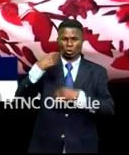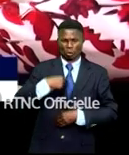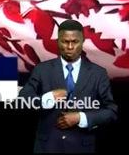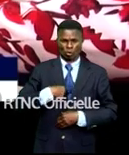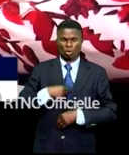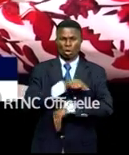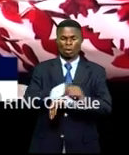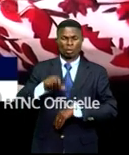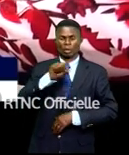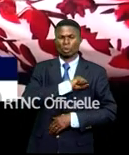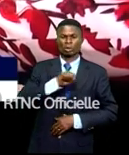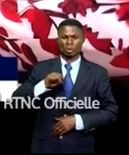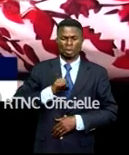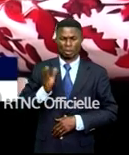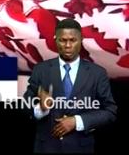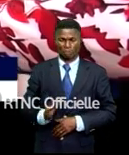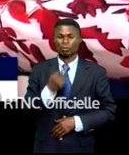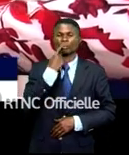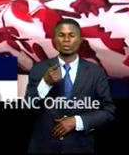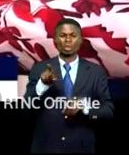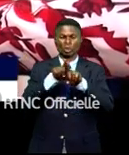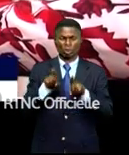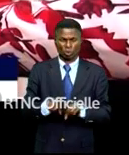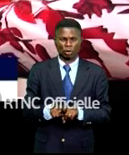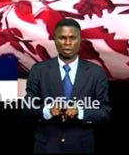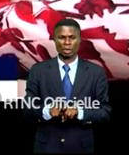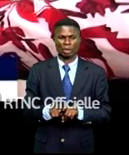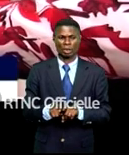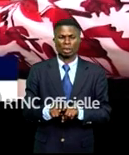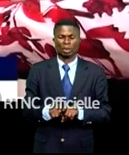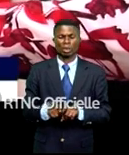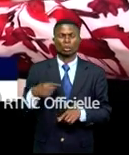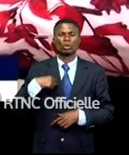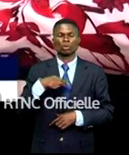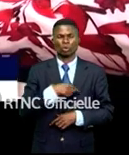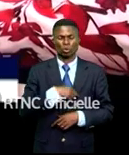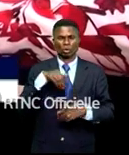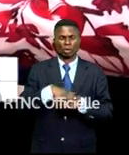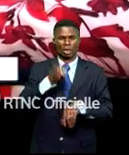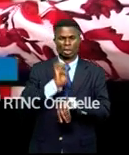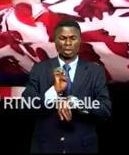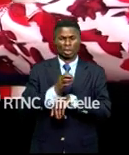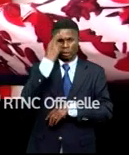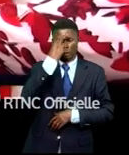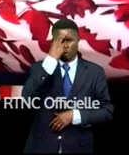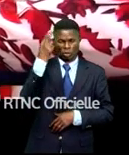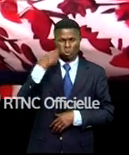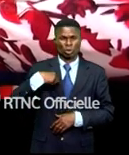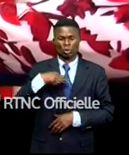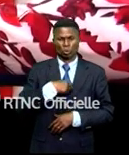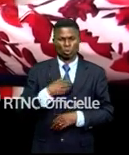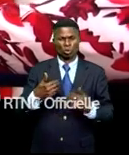confiée et dire également que nous, au niveau de l'Église catholique, nous